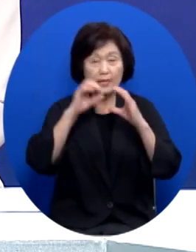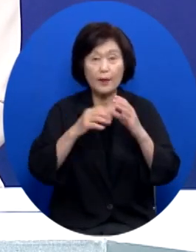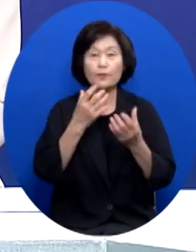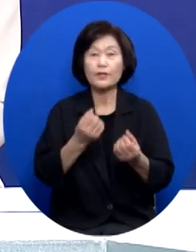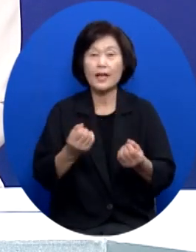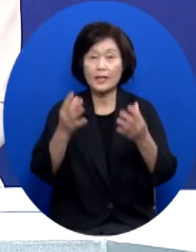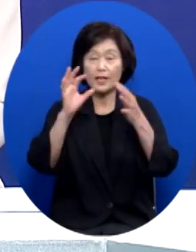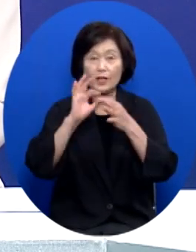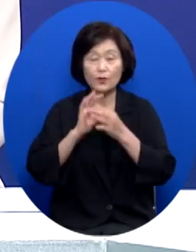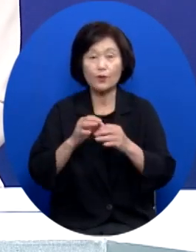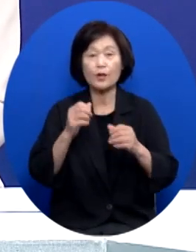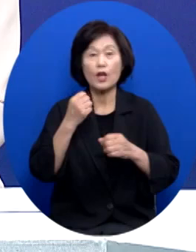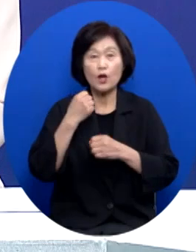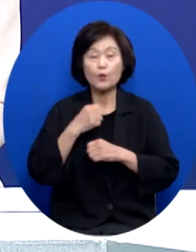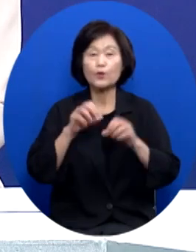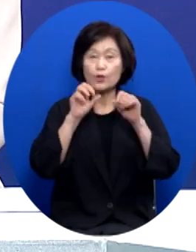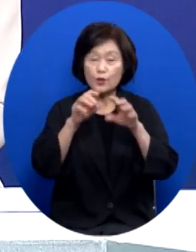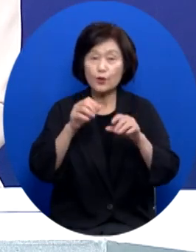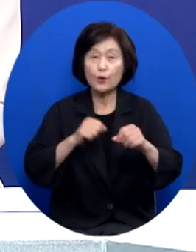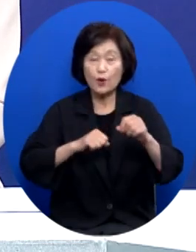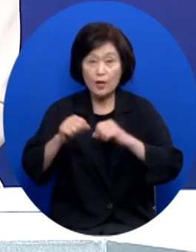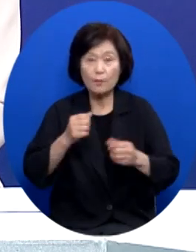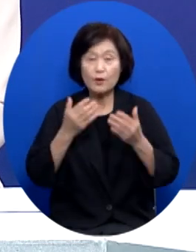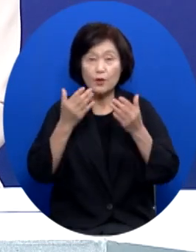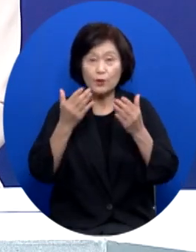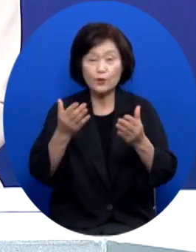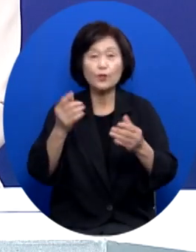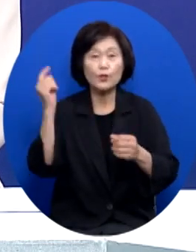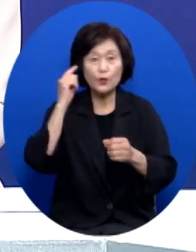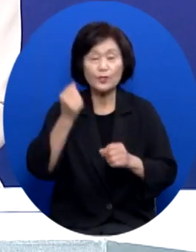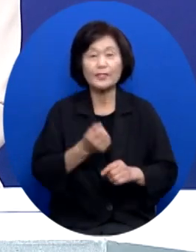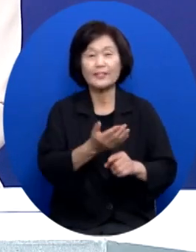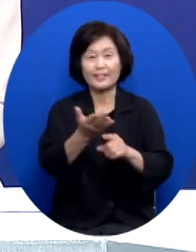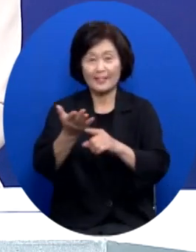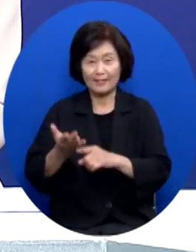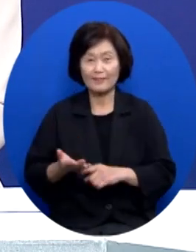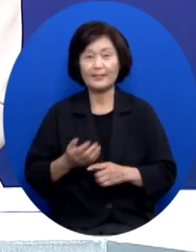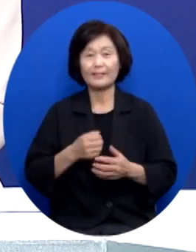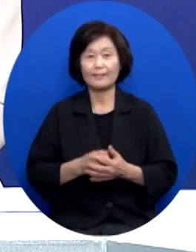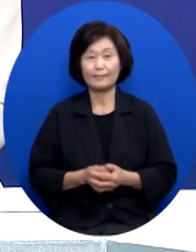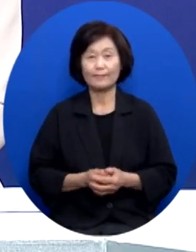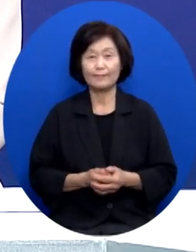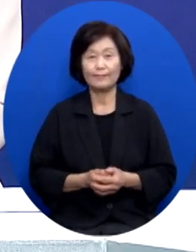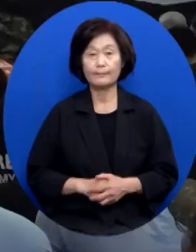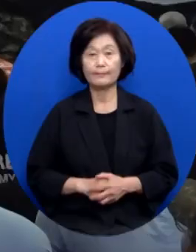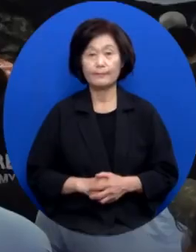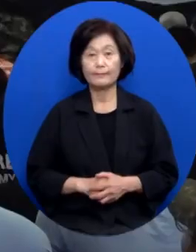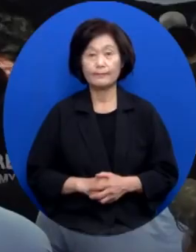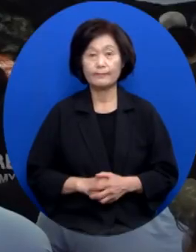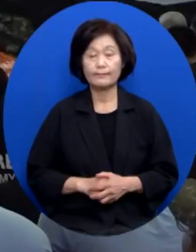통해 군선교에 활기를 넣은 구국성회 현장을 다녀왔습니다. 박주성 기자입니다.